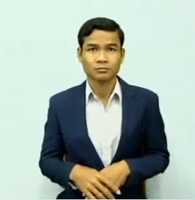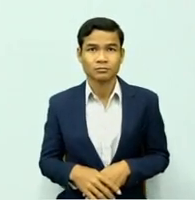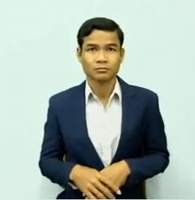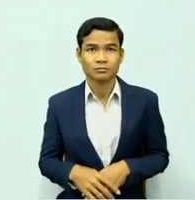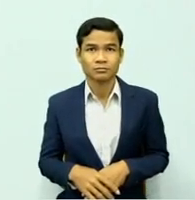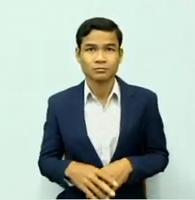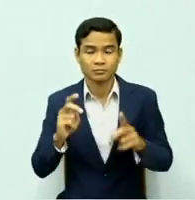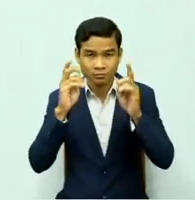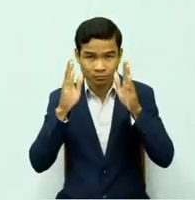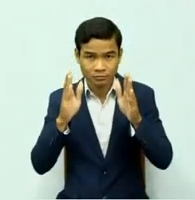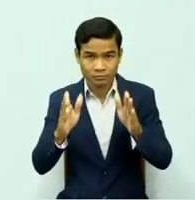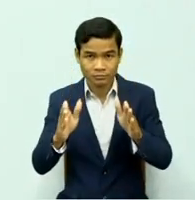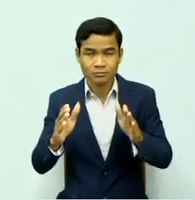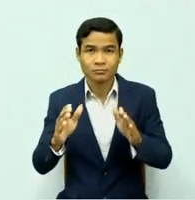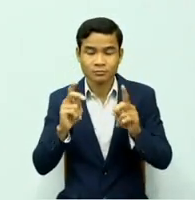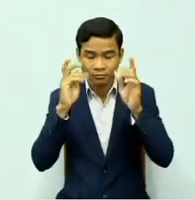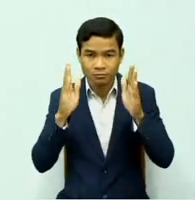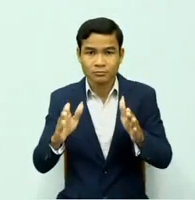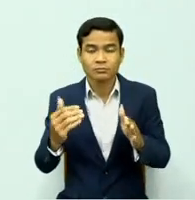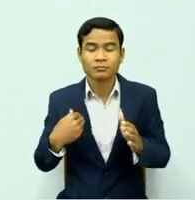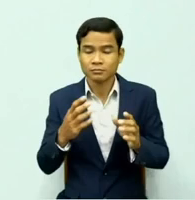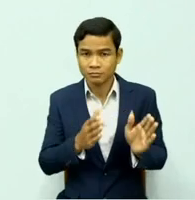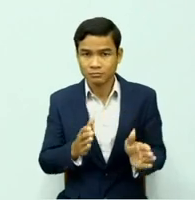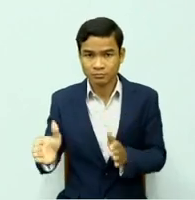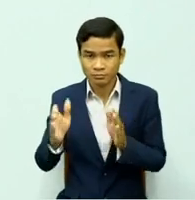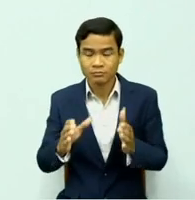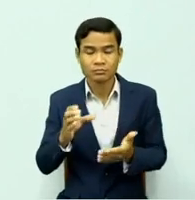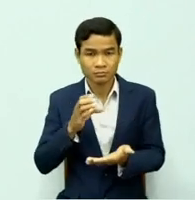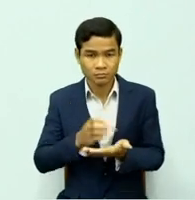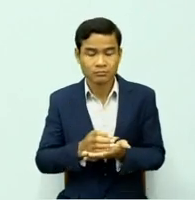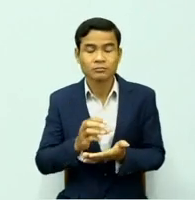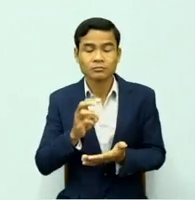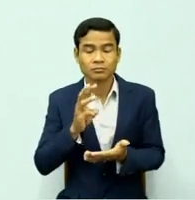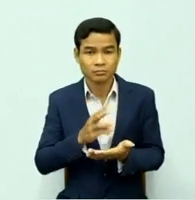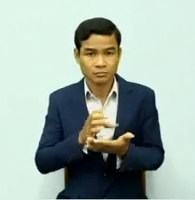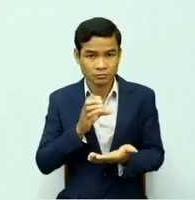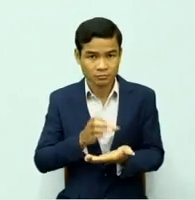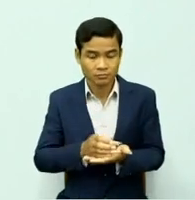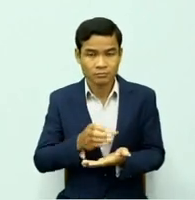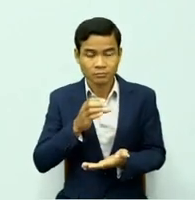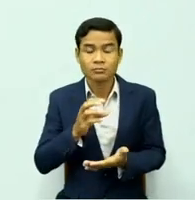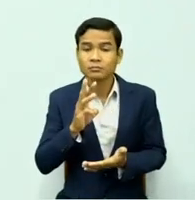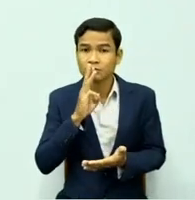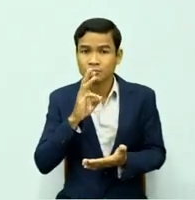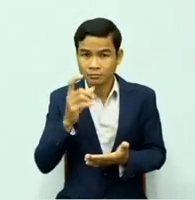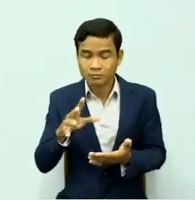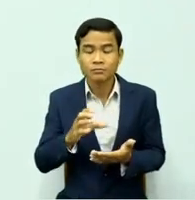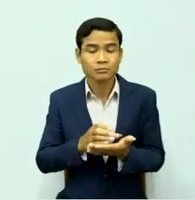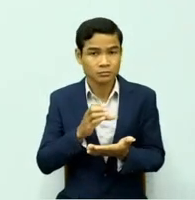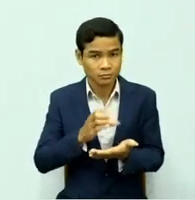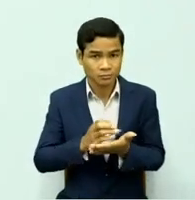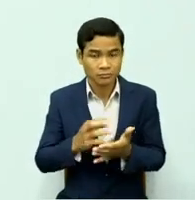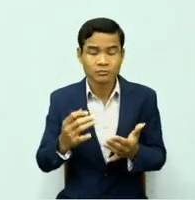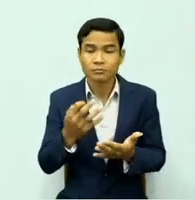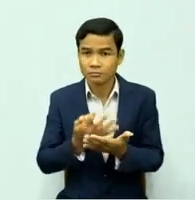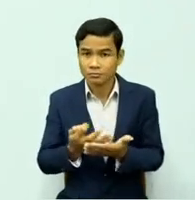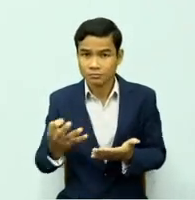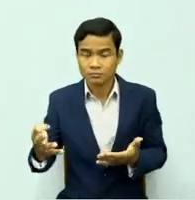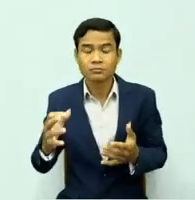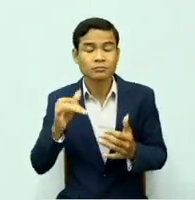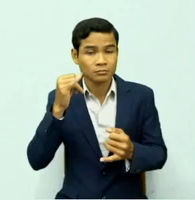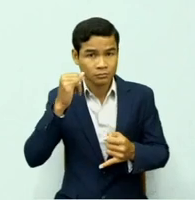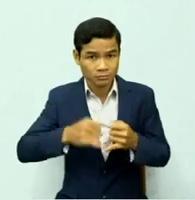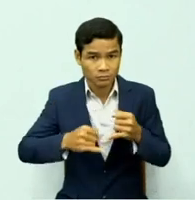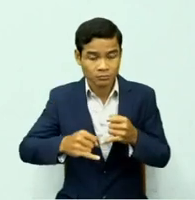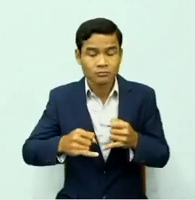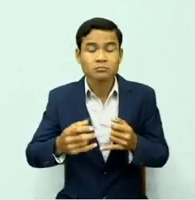អញ្ចឹងអ្នកគ្រូបានរៀបបានដបទឹកសតនិងកែវជ័រហើយអញ្ចឹងកូនដឹងអត់ថានៅសល់វត្ថុណាទៀតចាំក្រោយគេដែលអ្នកគ្រូទៅរៀ